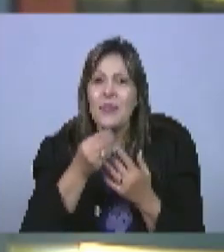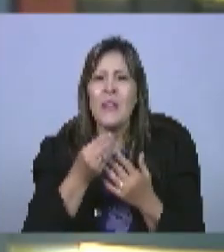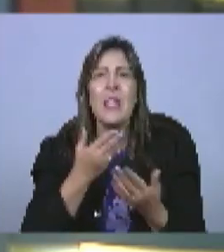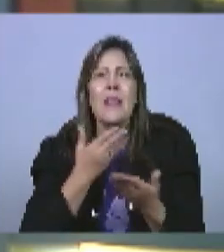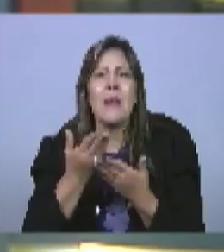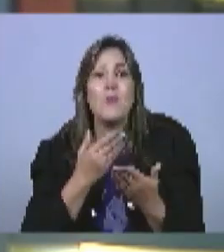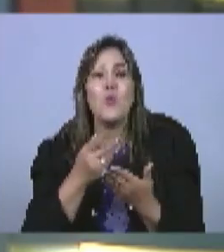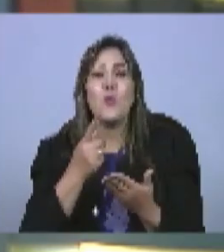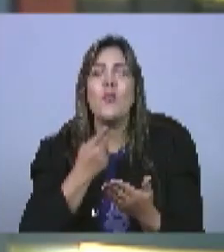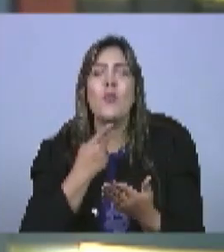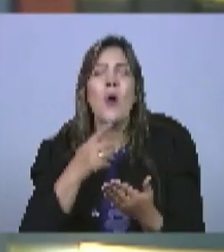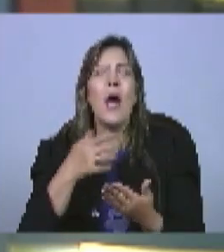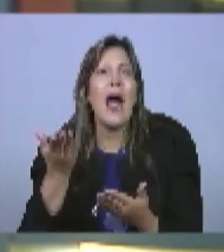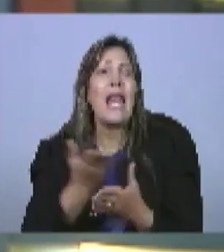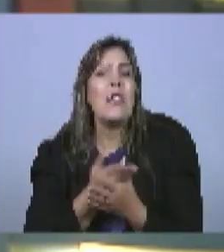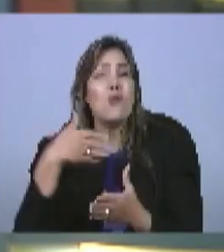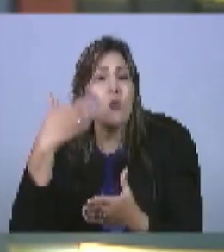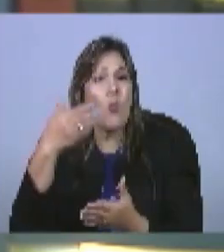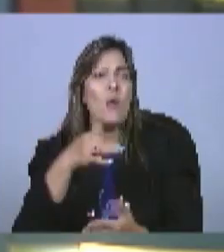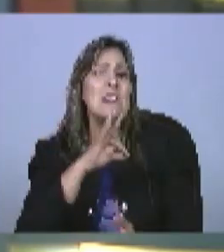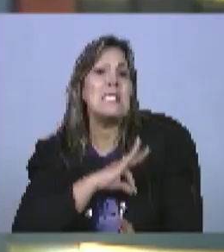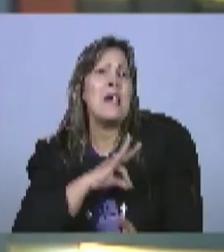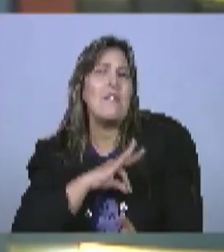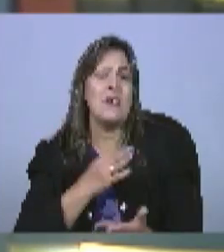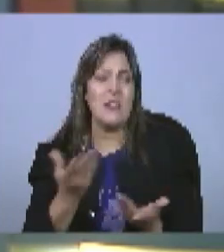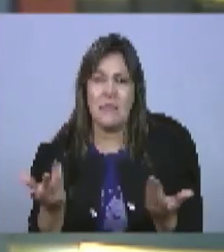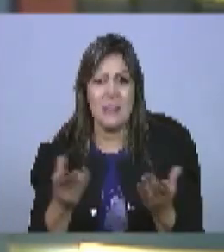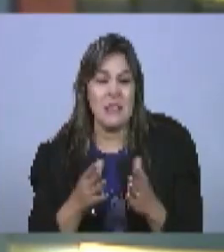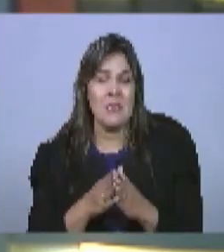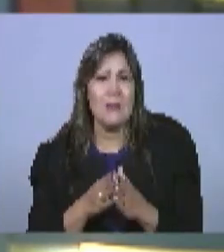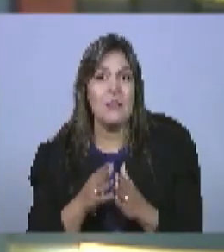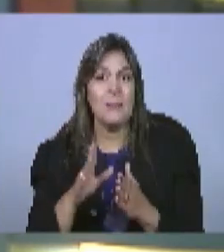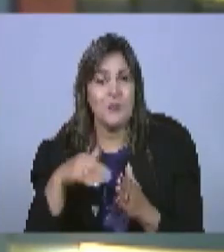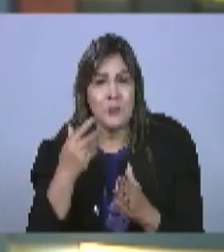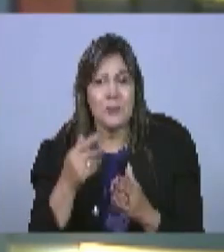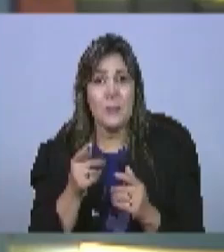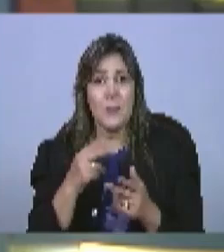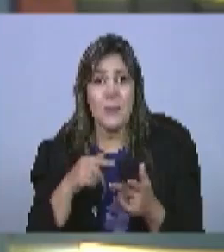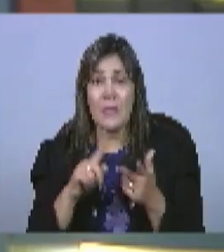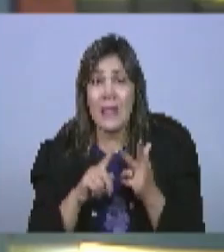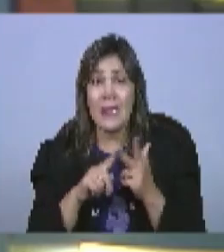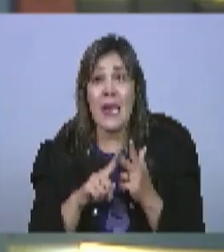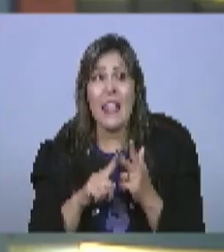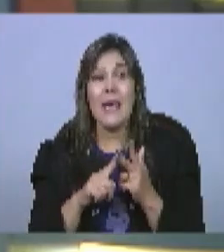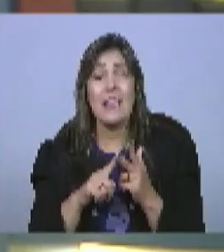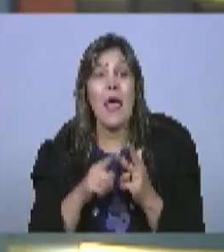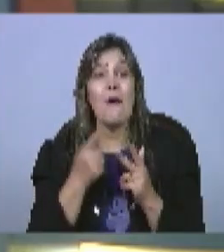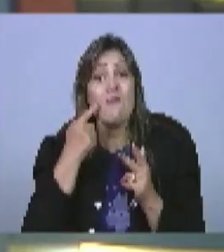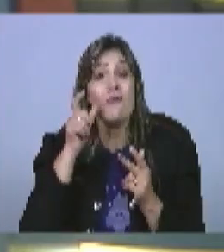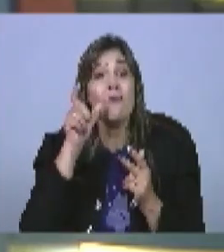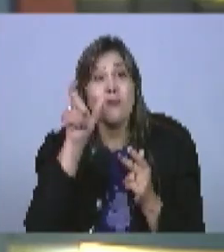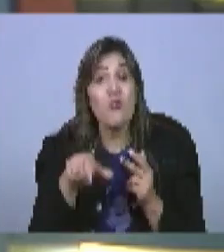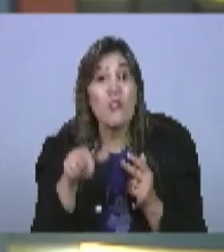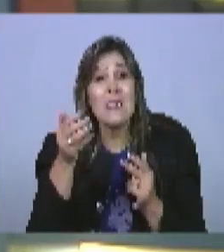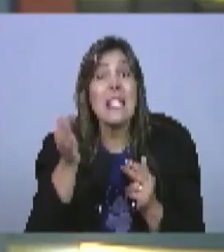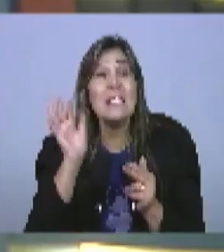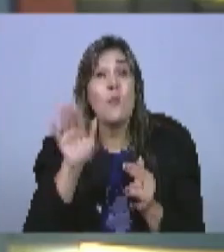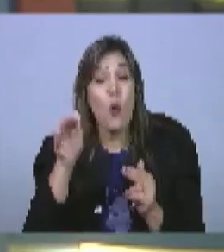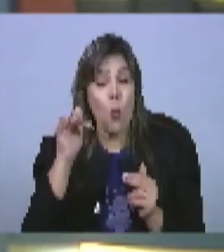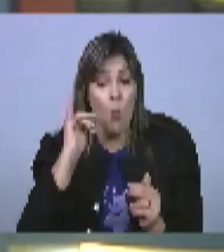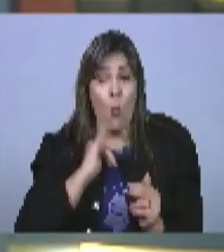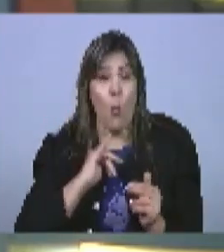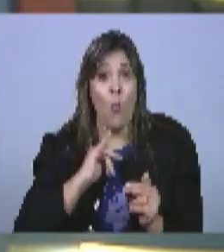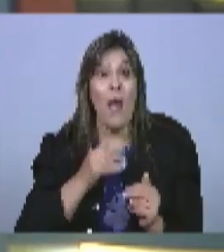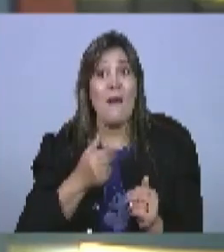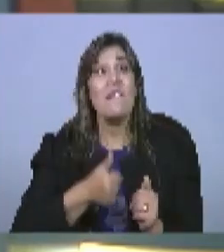معاه دايما الامر الثاني ما فيش واحد يخلو من مواهب يعني ما فيش واحد يخلو من اشياء ايجابيه في حياته